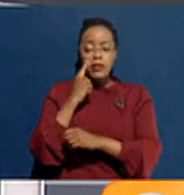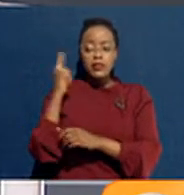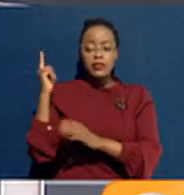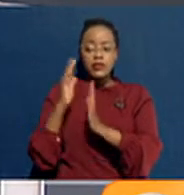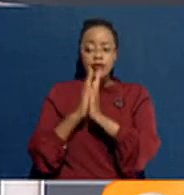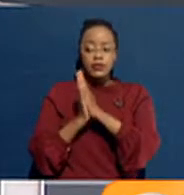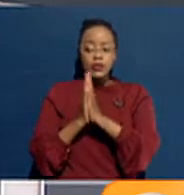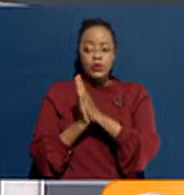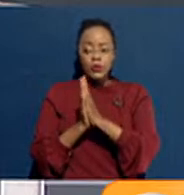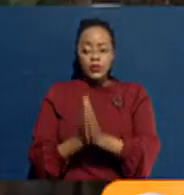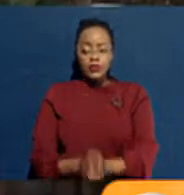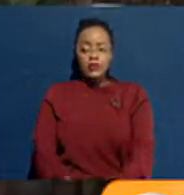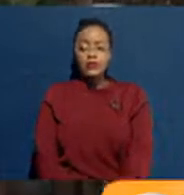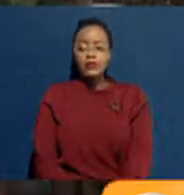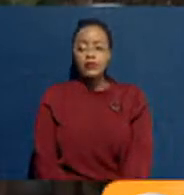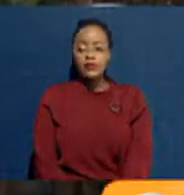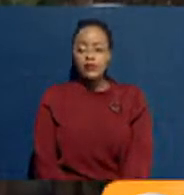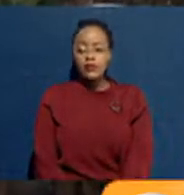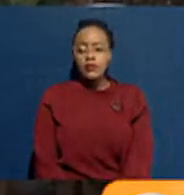taarifa zaidi.